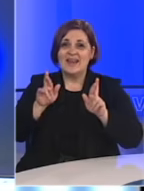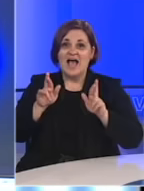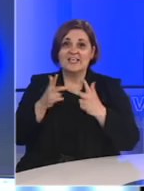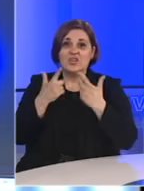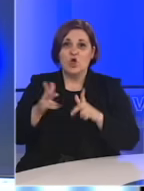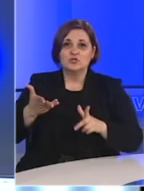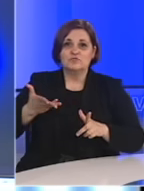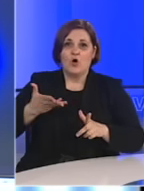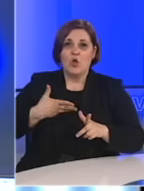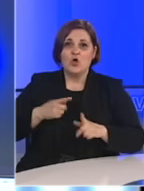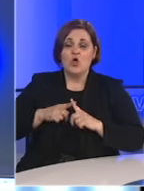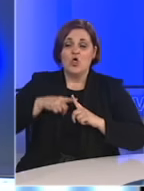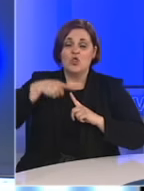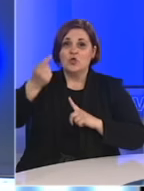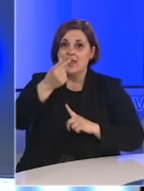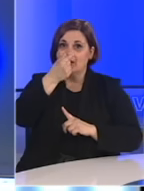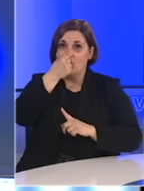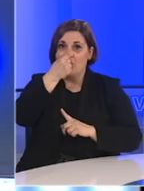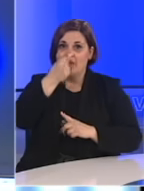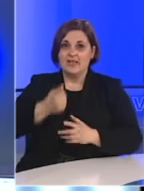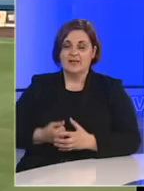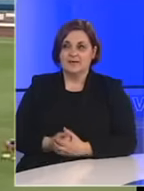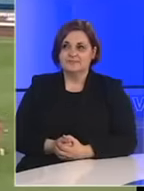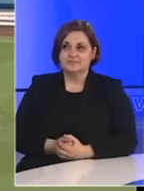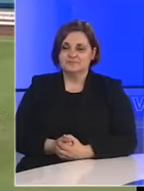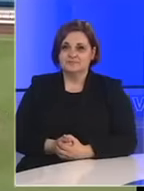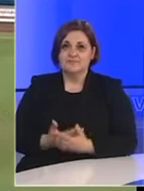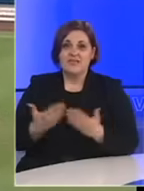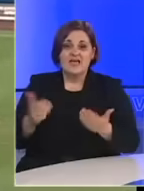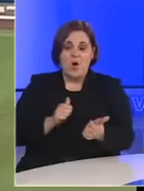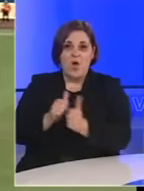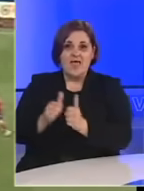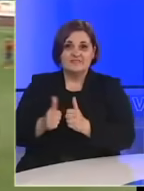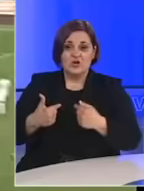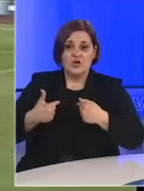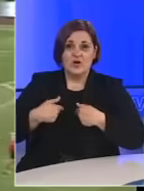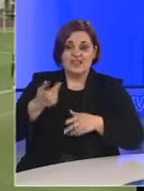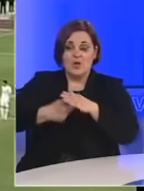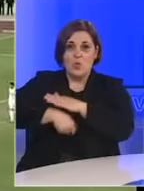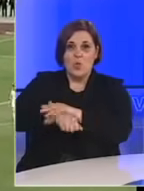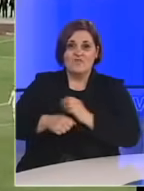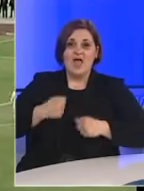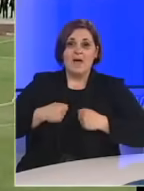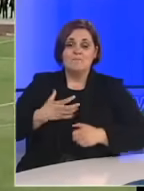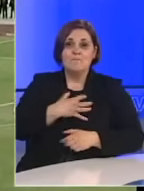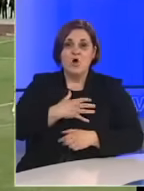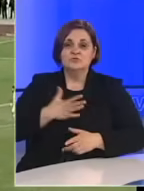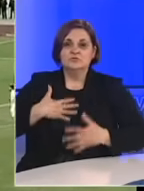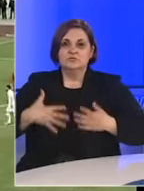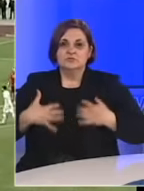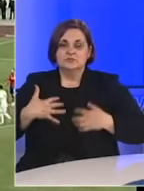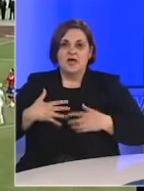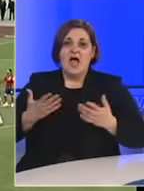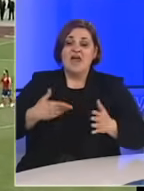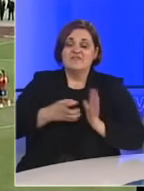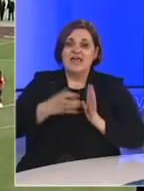dozvolu dobiti do narednog ponedjeljka. Kao i svi sportisti kod nas, tako i fudbaleri banjalučkog borca željno iščekuju